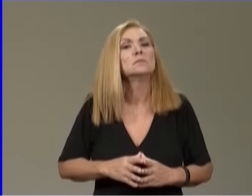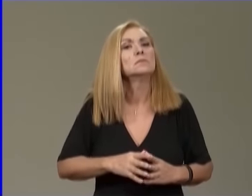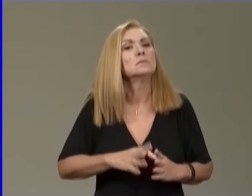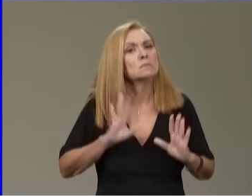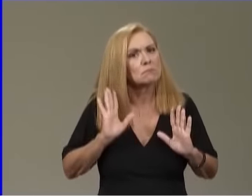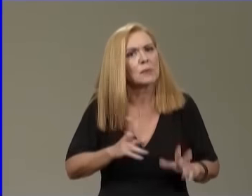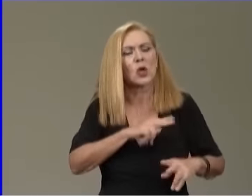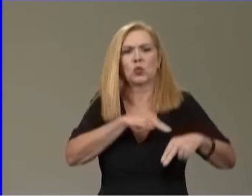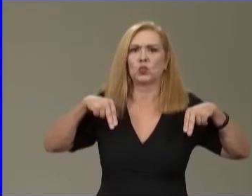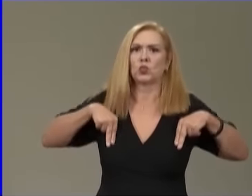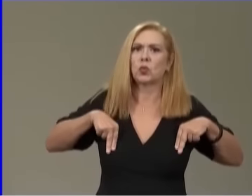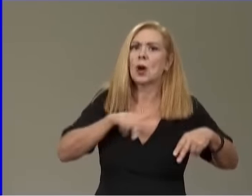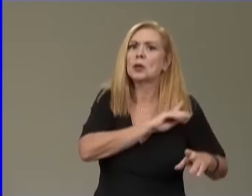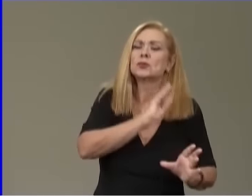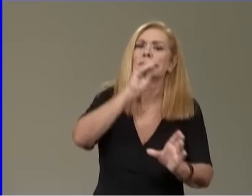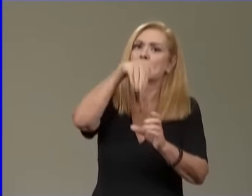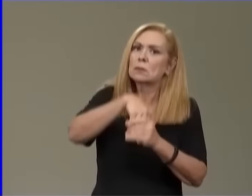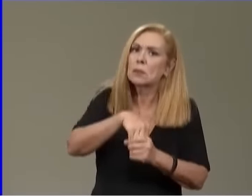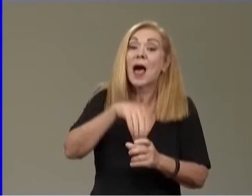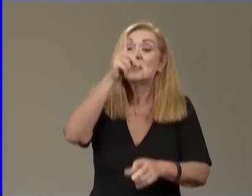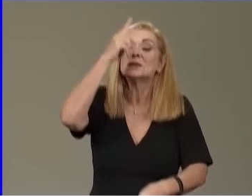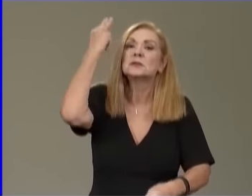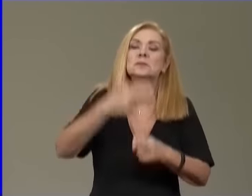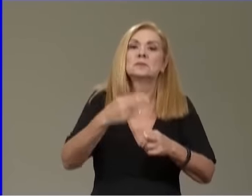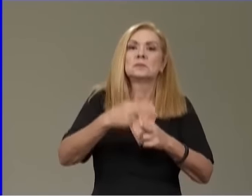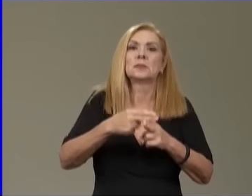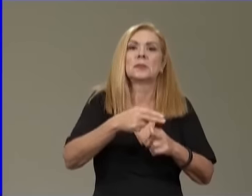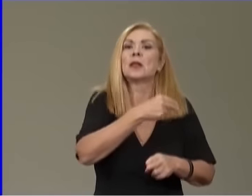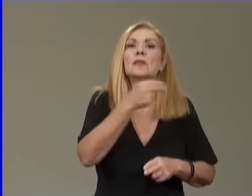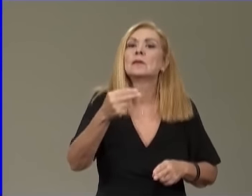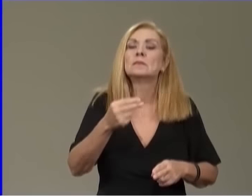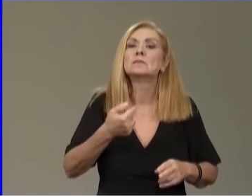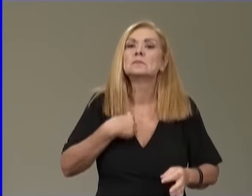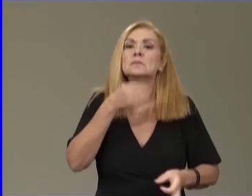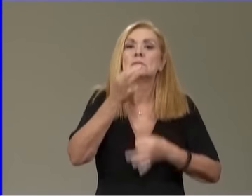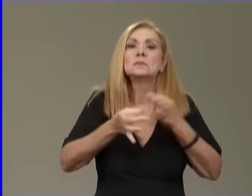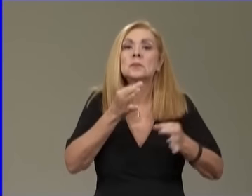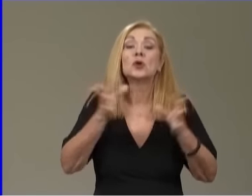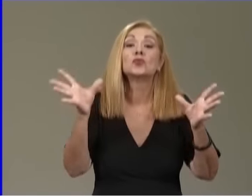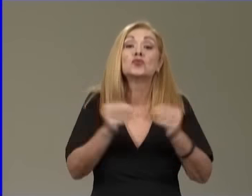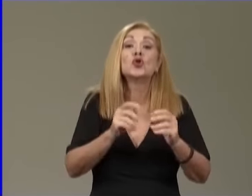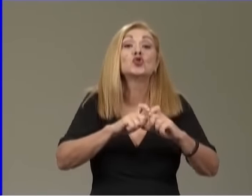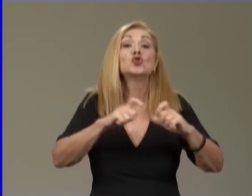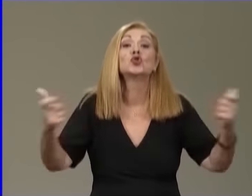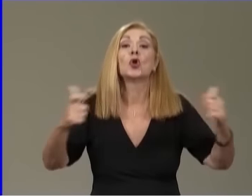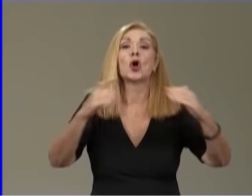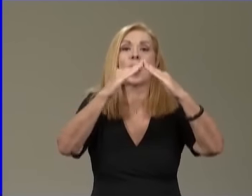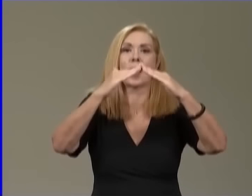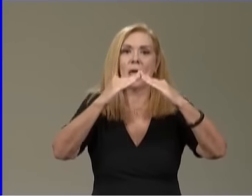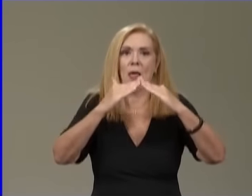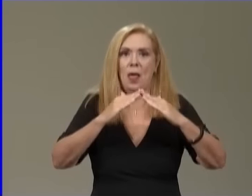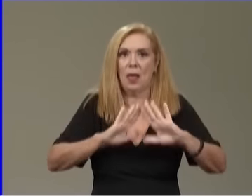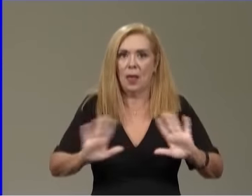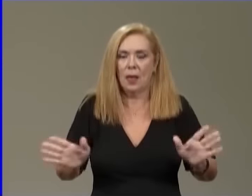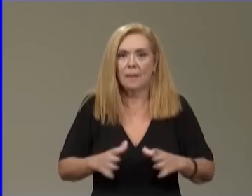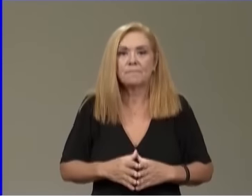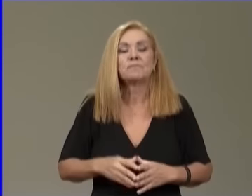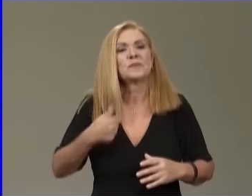παρέμβαση σε ένα ακόμα κρίσιμο τομέα. Αναφέρομαι στα σχολικά κτίρια. Και ξέρω